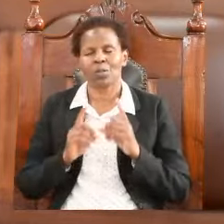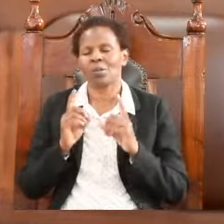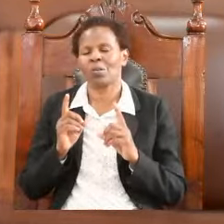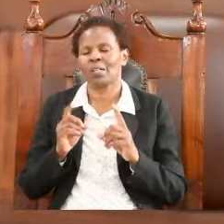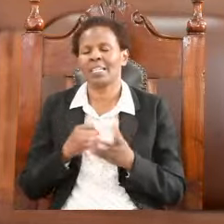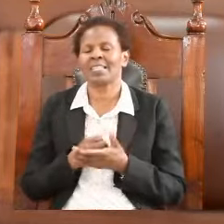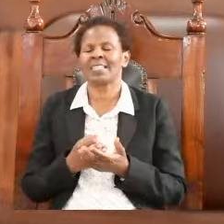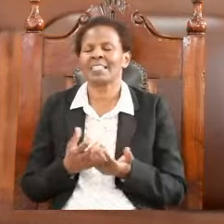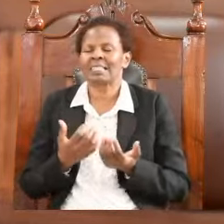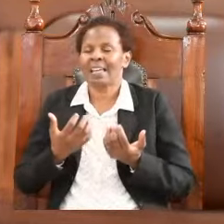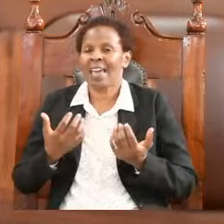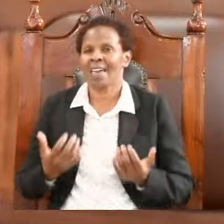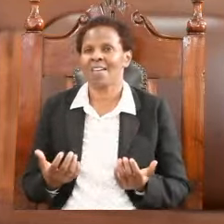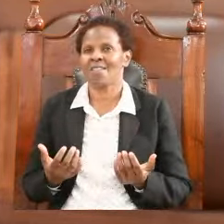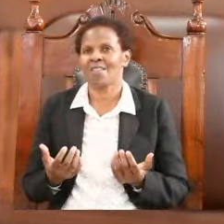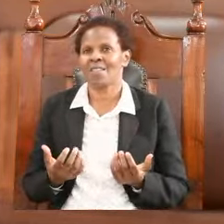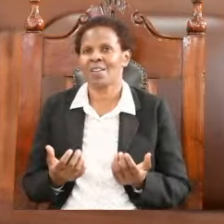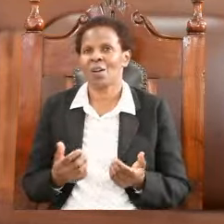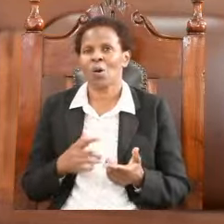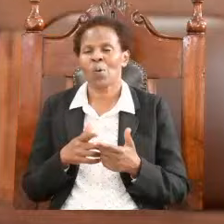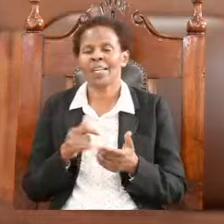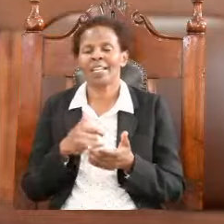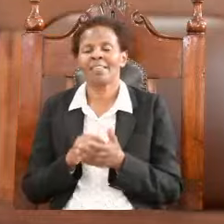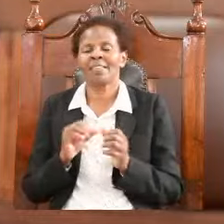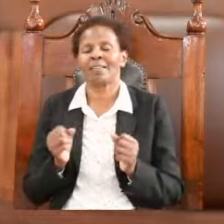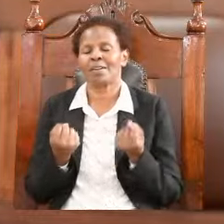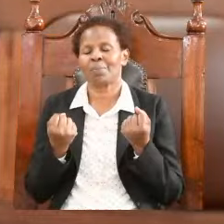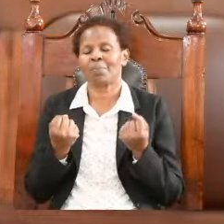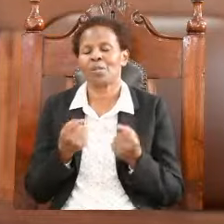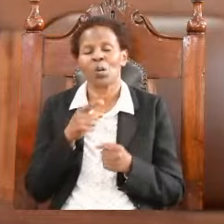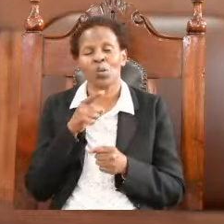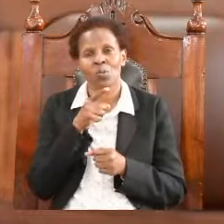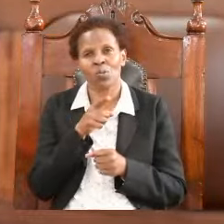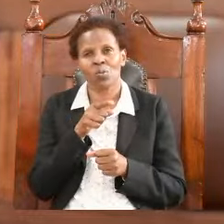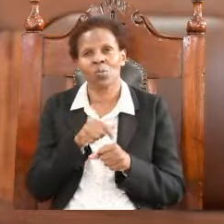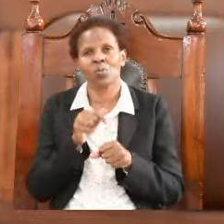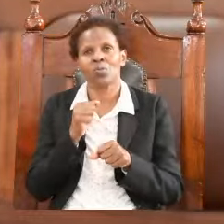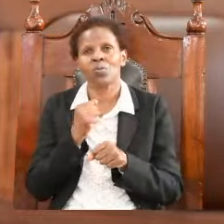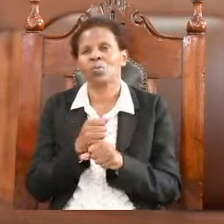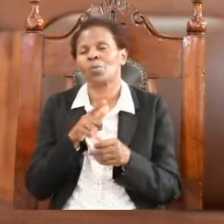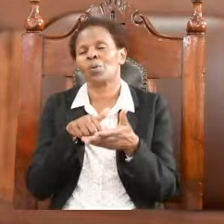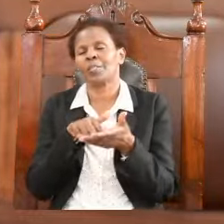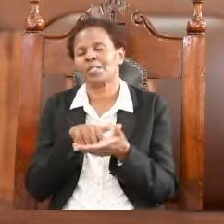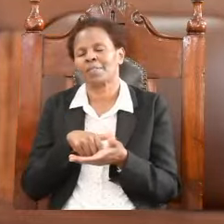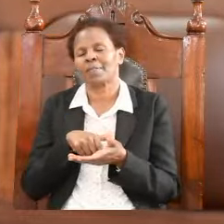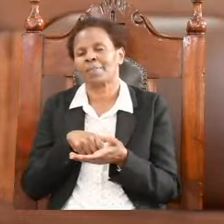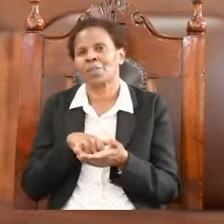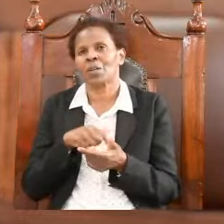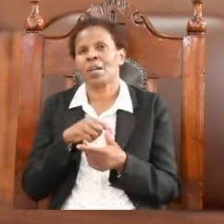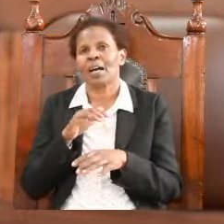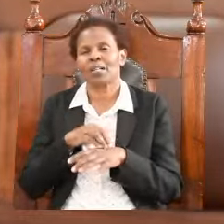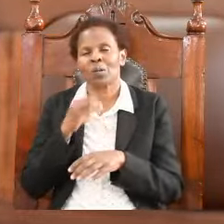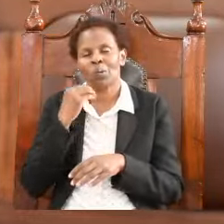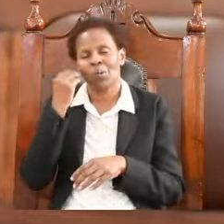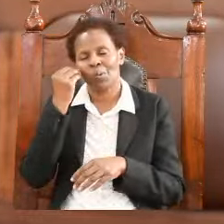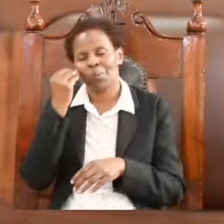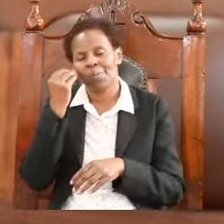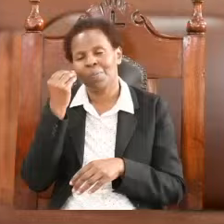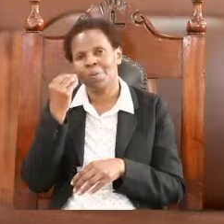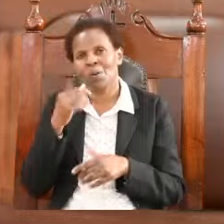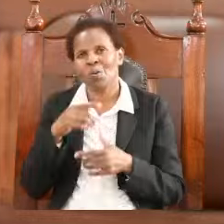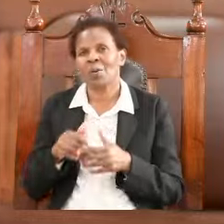no ukurituhire riria undu ta ucio wekika ri we ri wikaga atia riria mucii gwaku ri